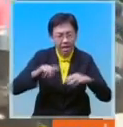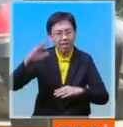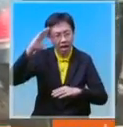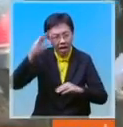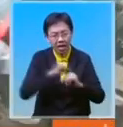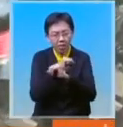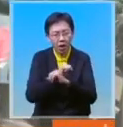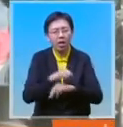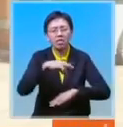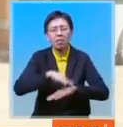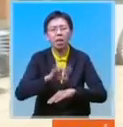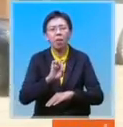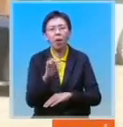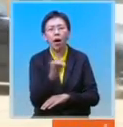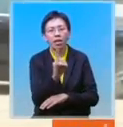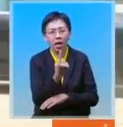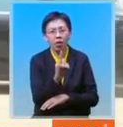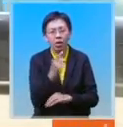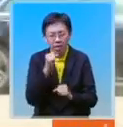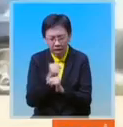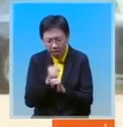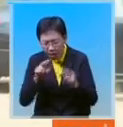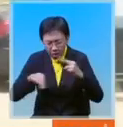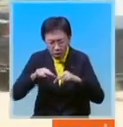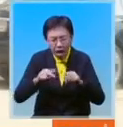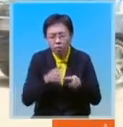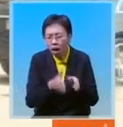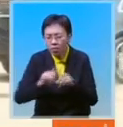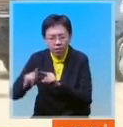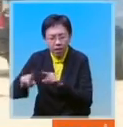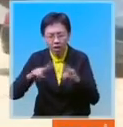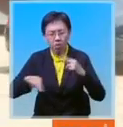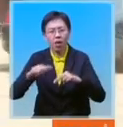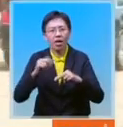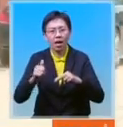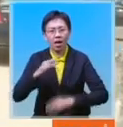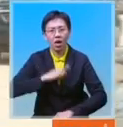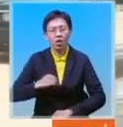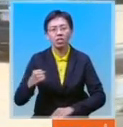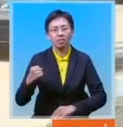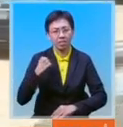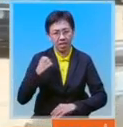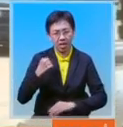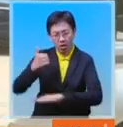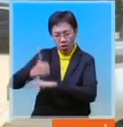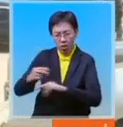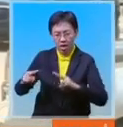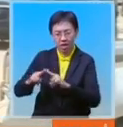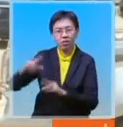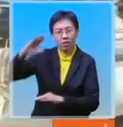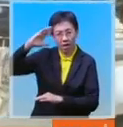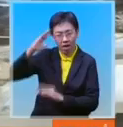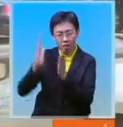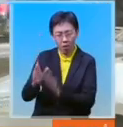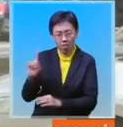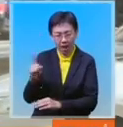ตำแหน่งเดียวก็ยังสามารถดูแลงานความมั่นคงส่วนอื่นๆได้ก็เชื่อมั่นในฝีมือของรัฐมนตรีว่าการกระทรวงกลาโหมคน